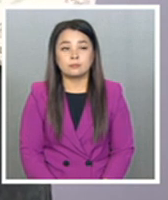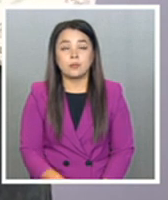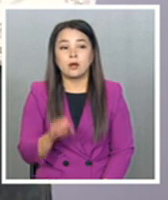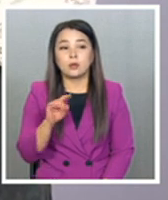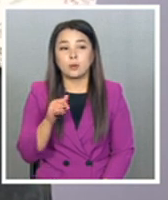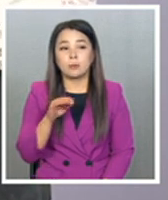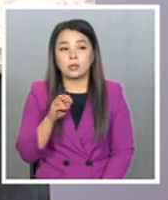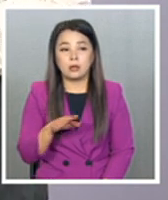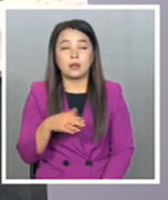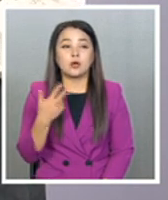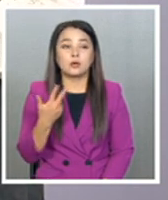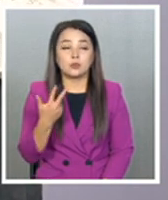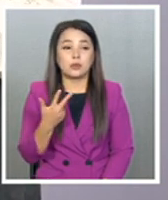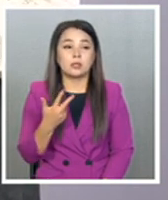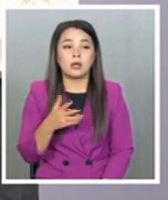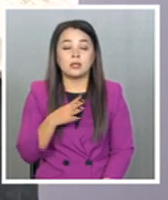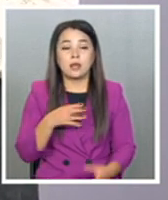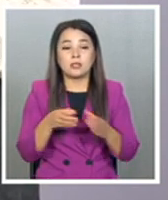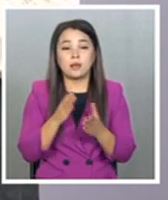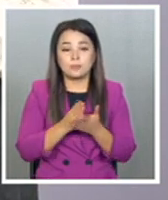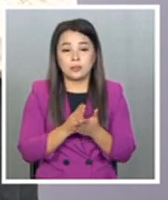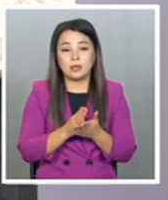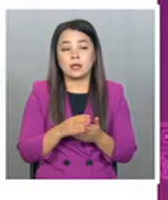Аргументтік эссенің бірінші түрі – пікір эссе.